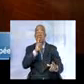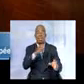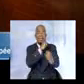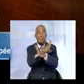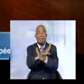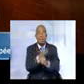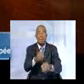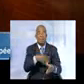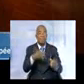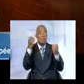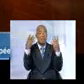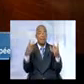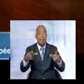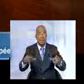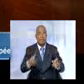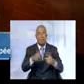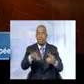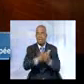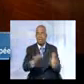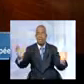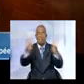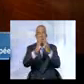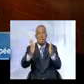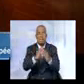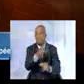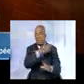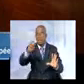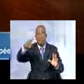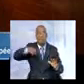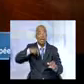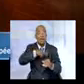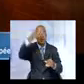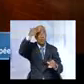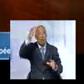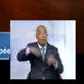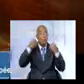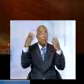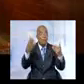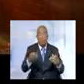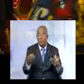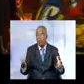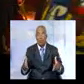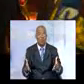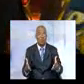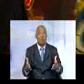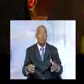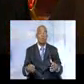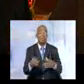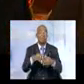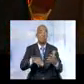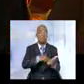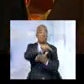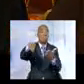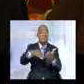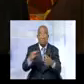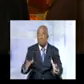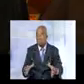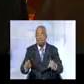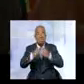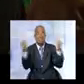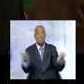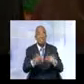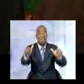présentes. Et nous savons très bien qu'il y a de très nombreux secteurs d'activité dans toutes les couches